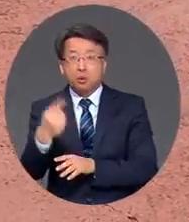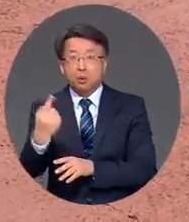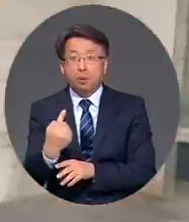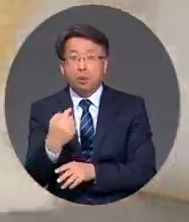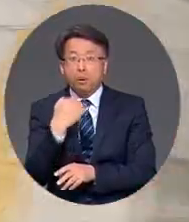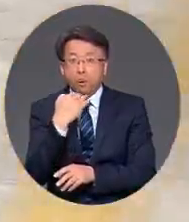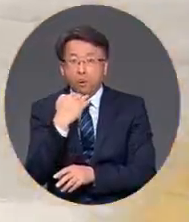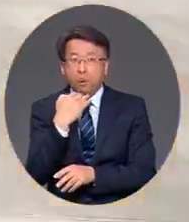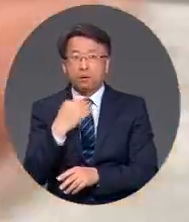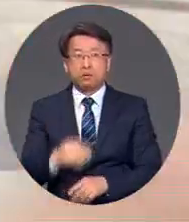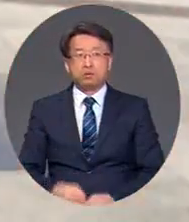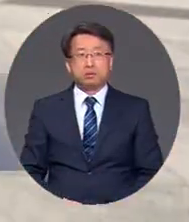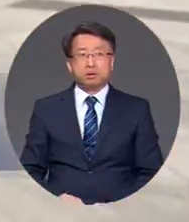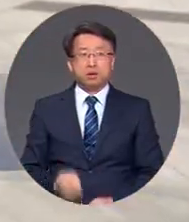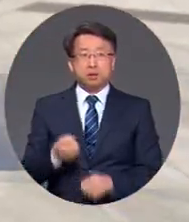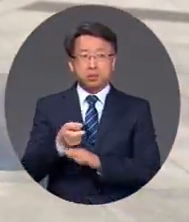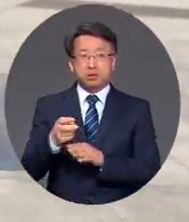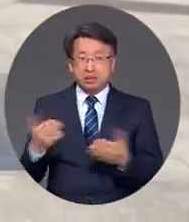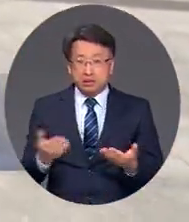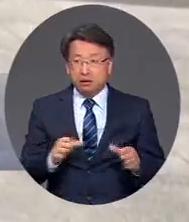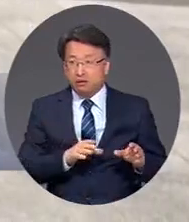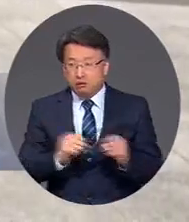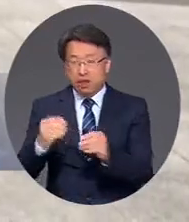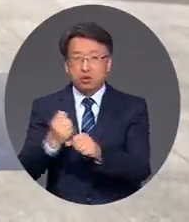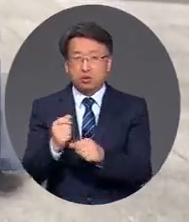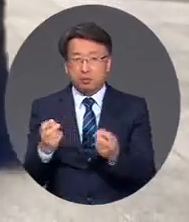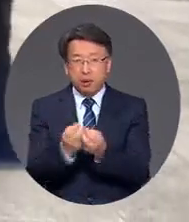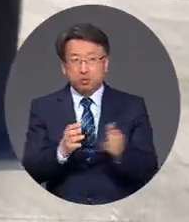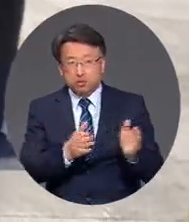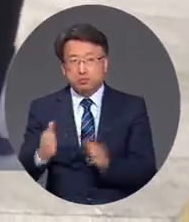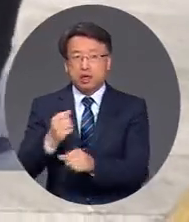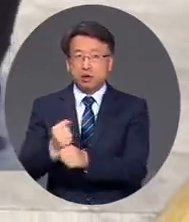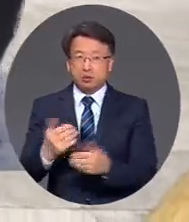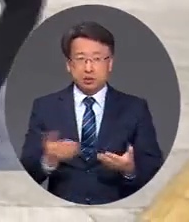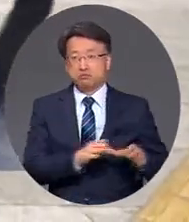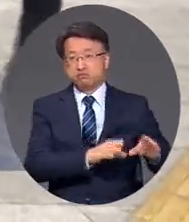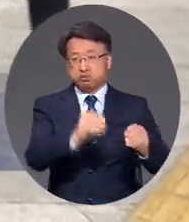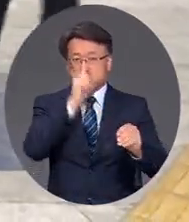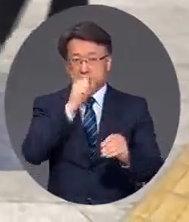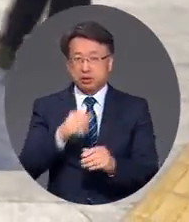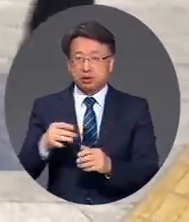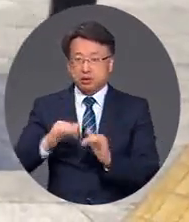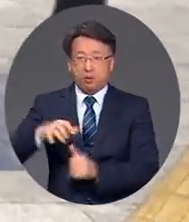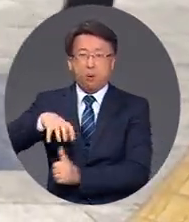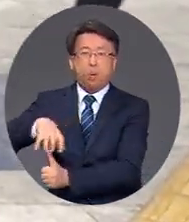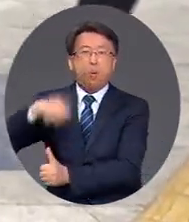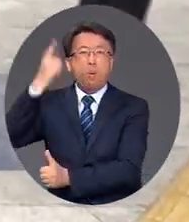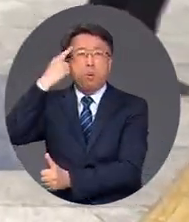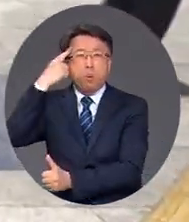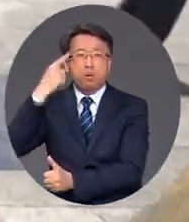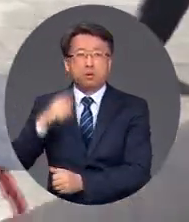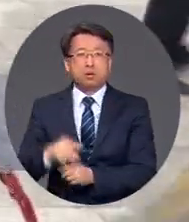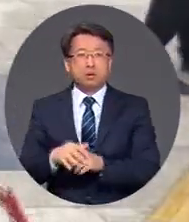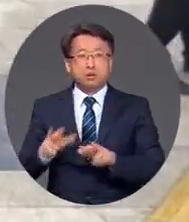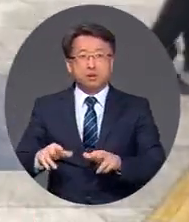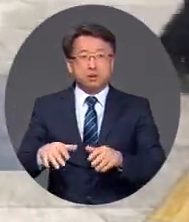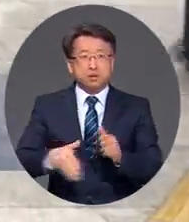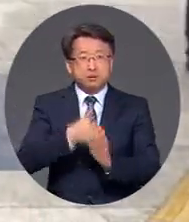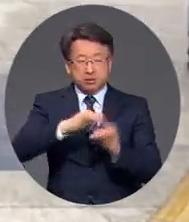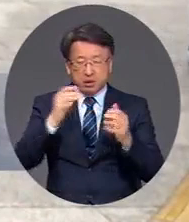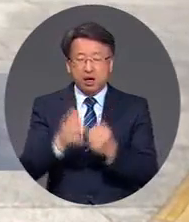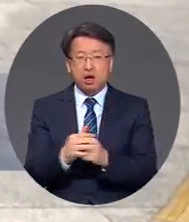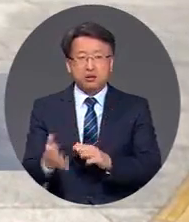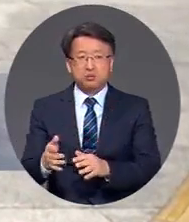수 없습니다. 아니 버스 파업을 해도 대책을 해서 파업이 되는 거 아니면 몇 시간 사람 빨리 못 가는 거 많지 있습니까? 수면도 좀